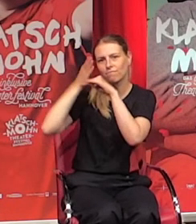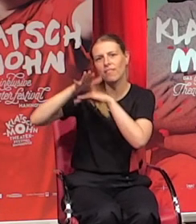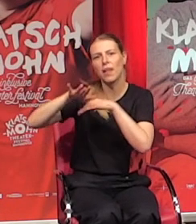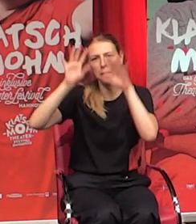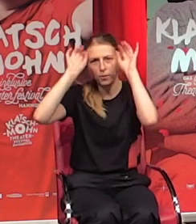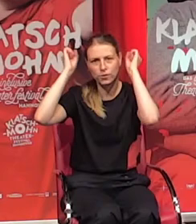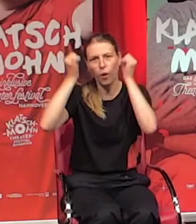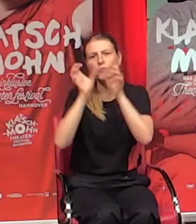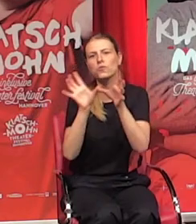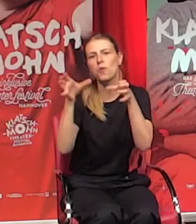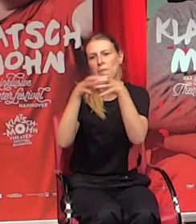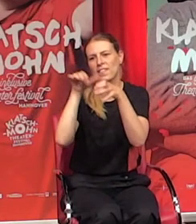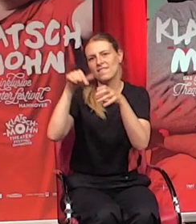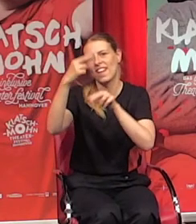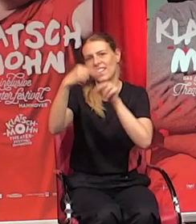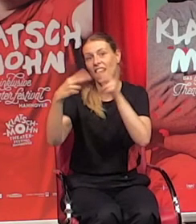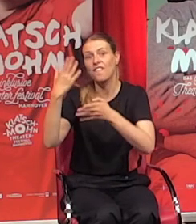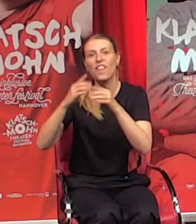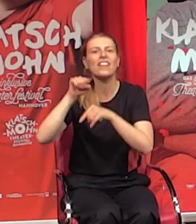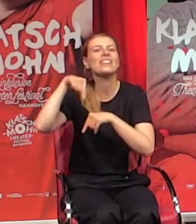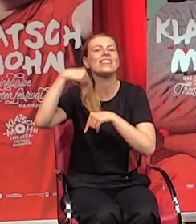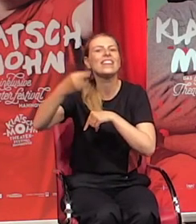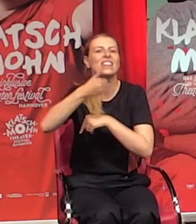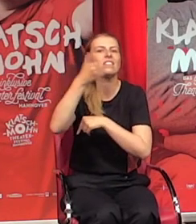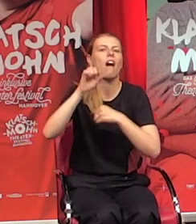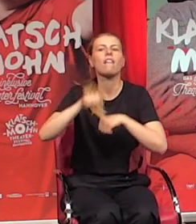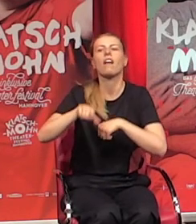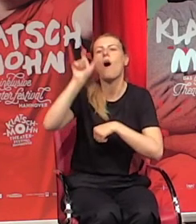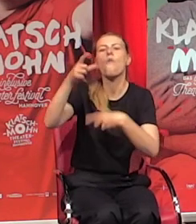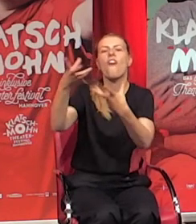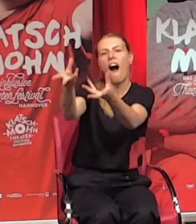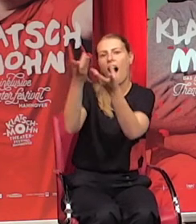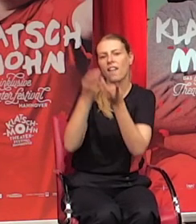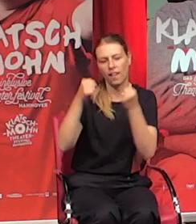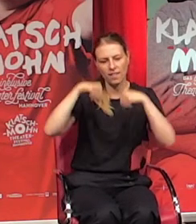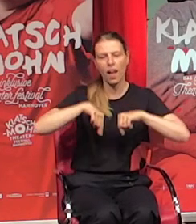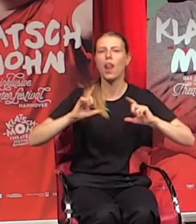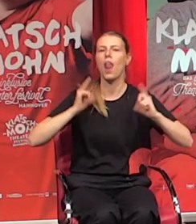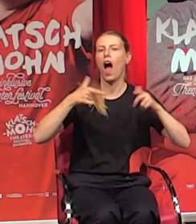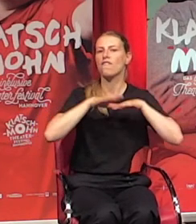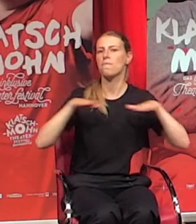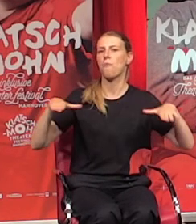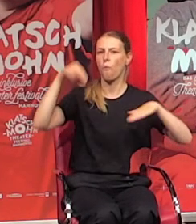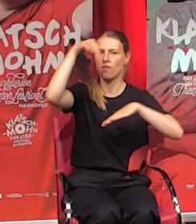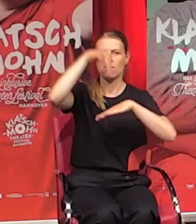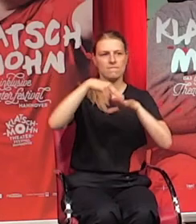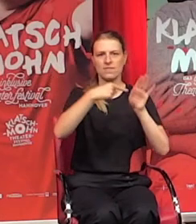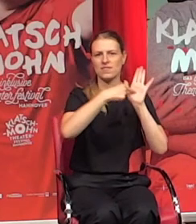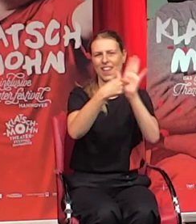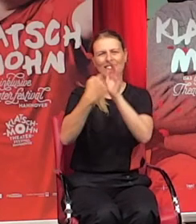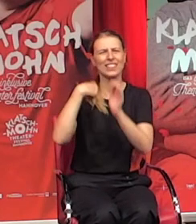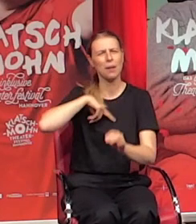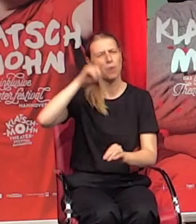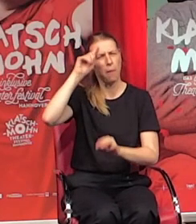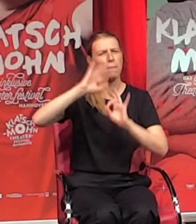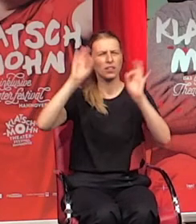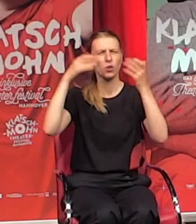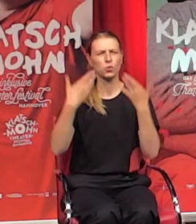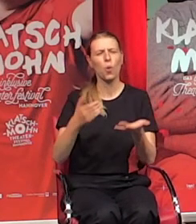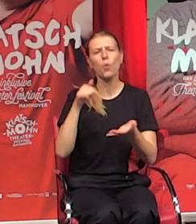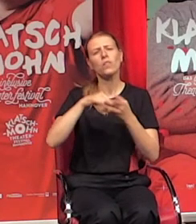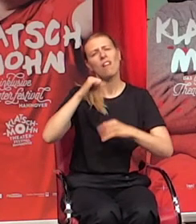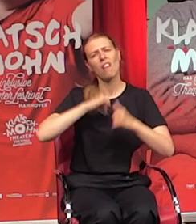wir vielleicht im nächsten Jahr euch dann hier auch live auf der Bühne sehen können. Ich glaube, so machen wir es einfach mal, weil die Verbindung ist unglaublich